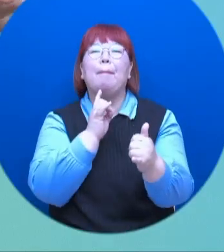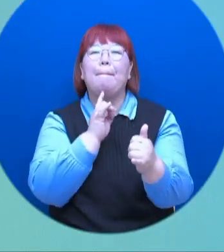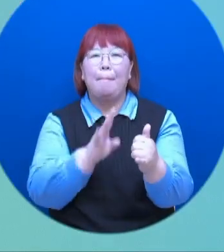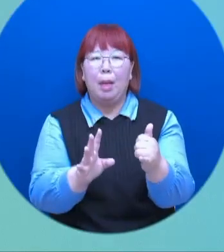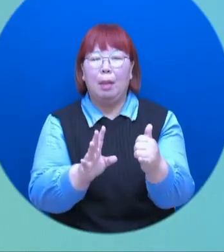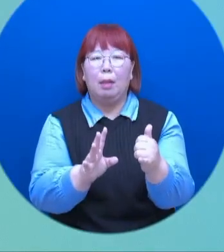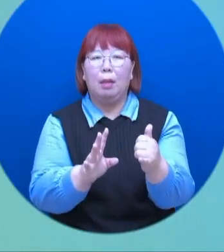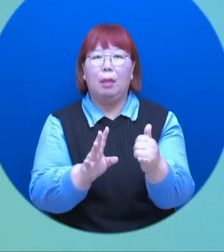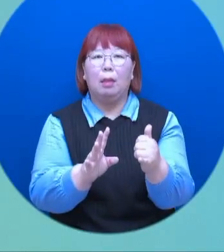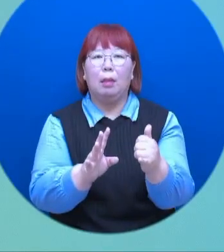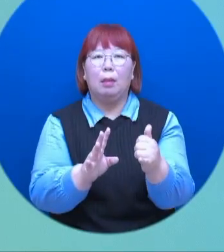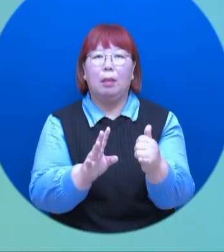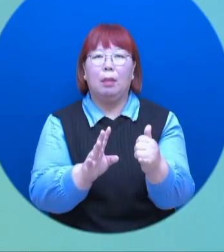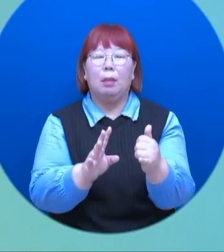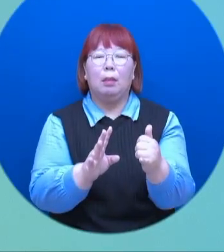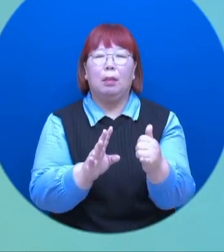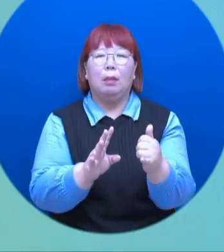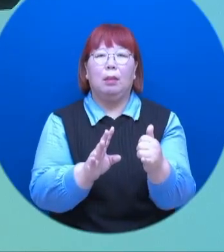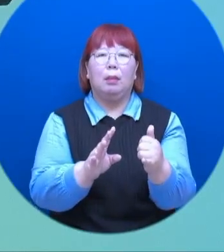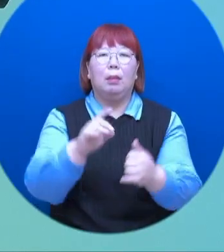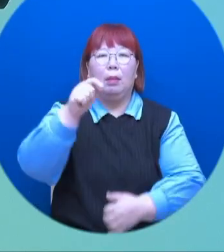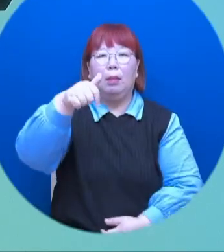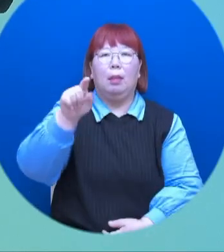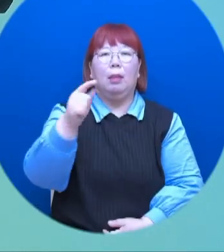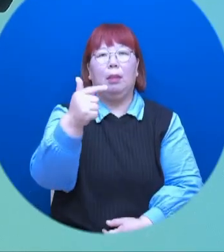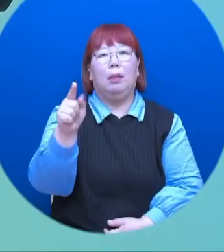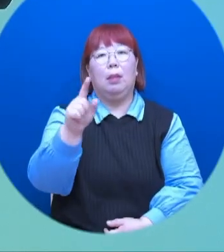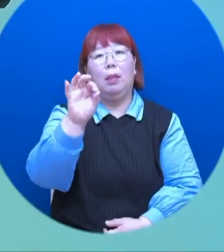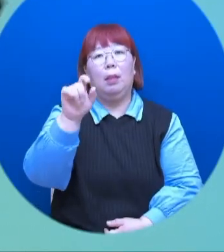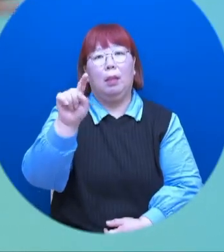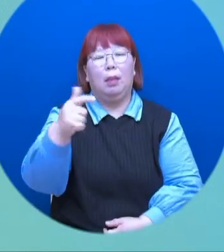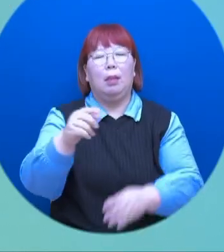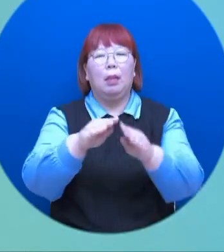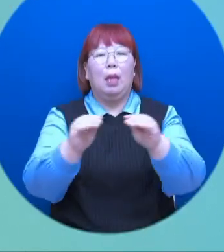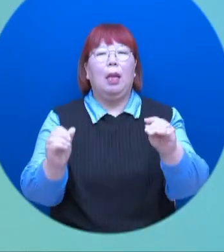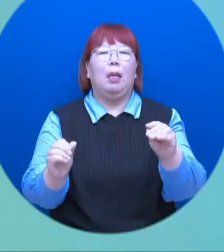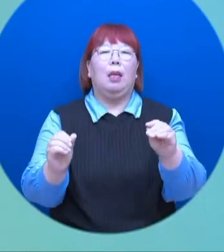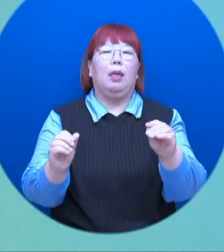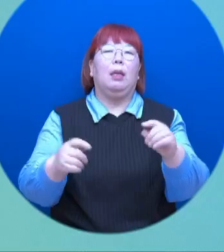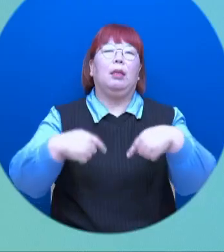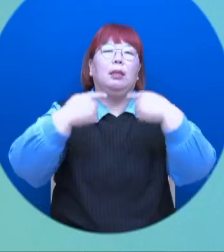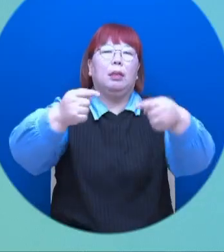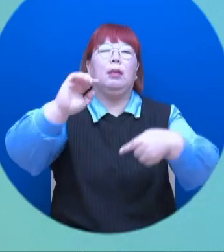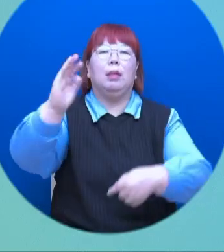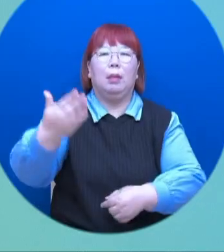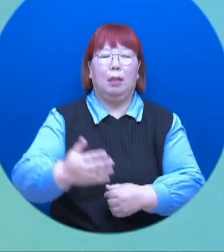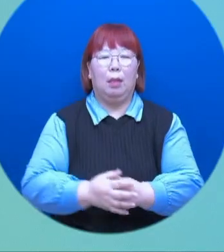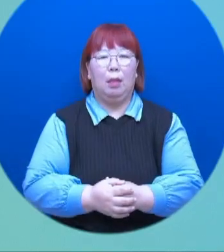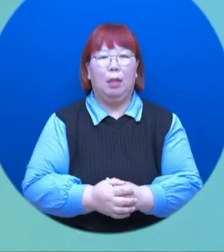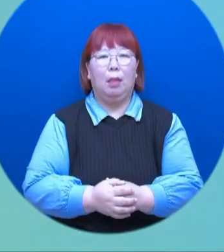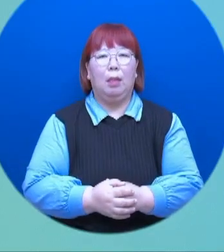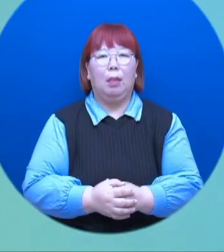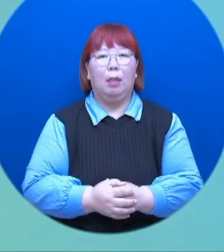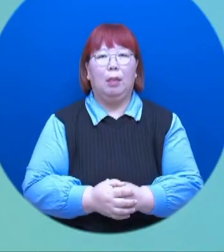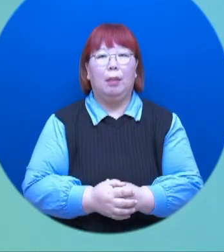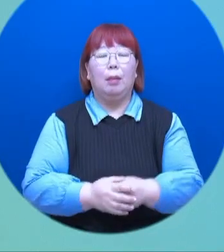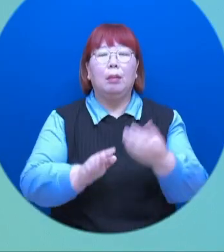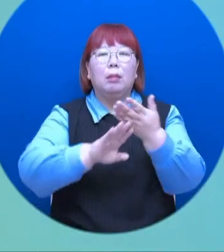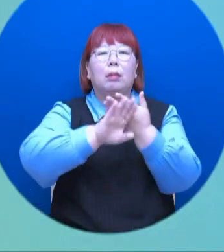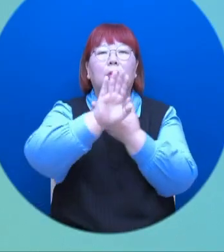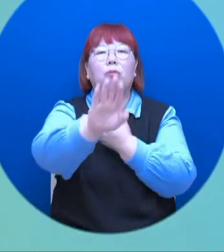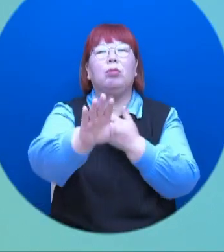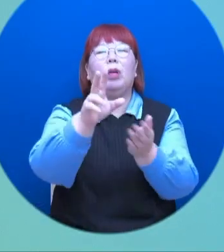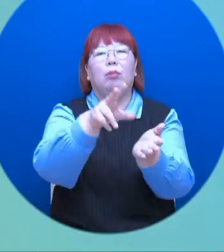갈렙만 뭐하다? 가나안에 들어가요. 그런데 그 이후의 문제인